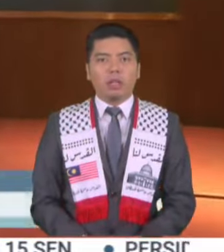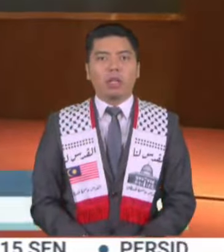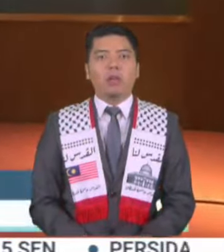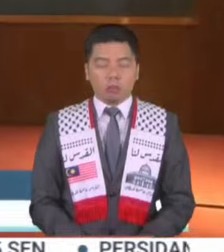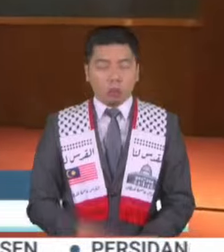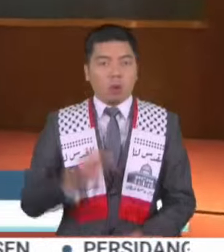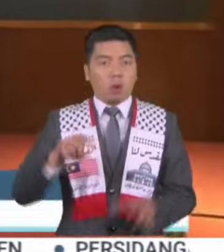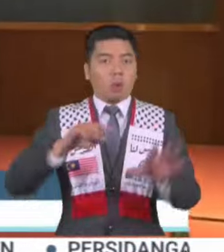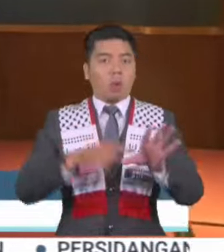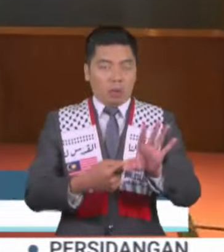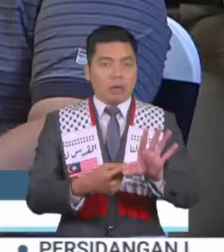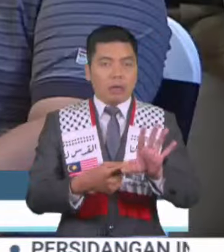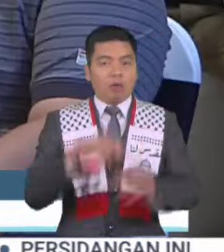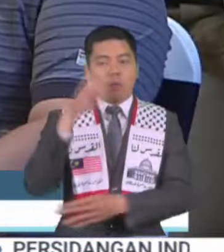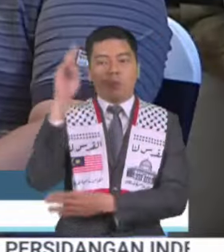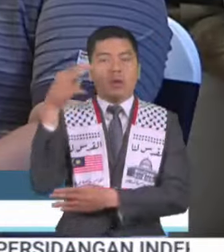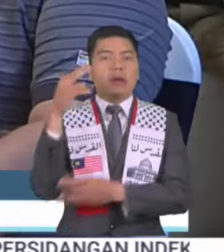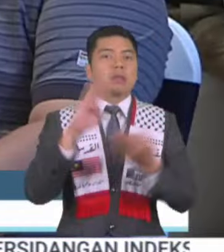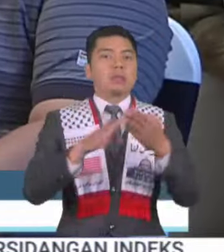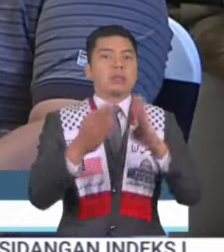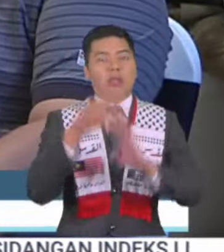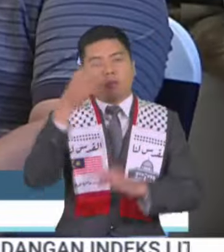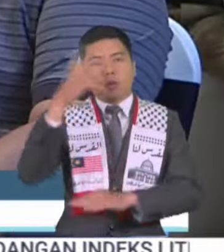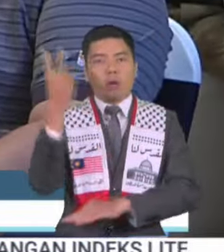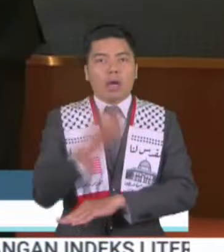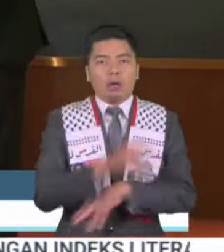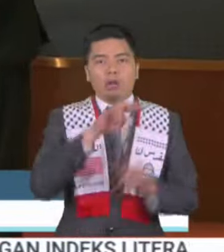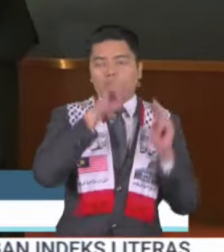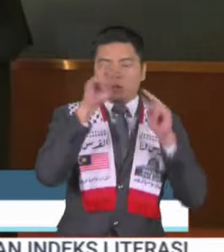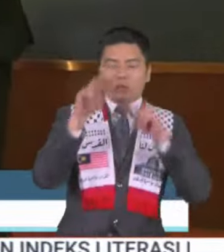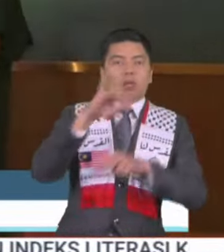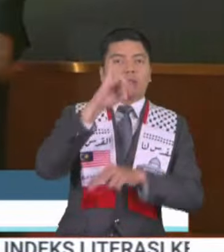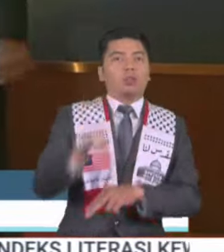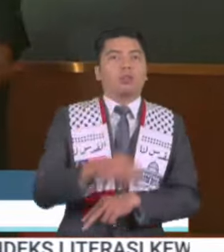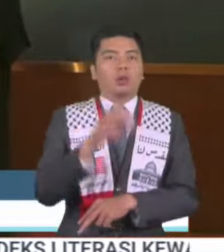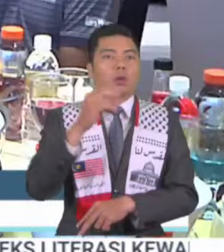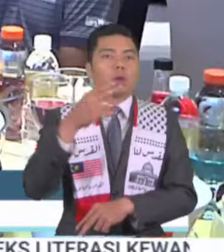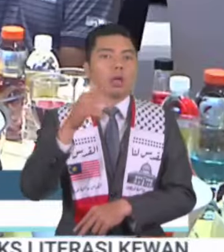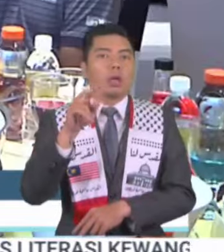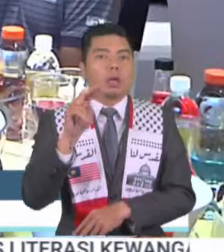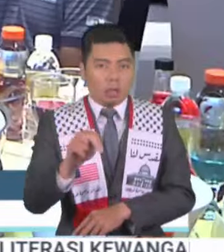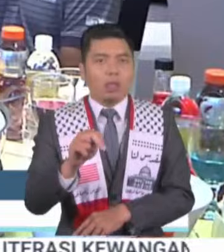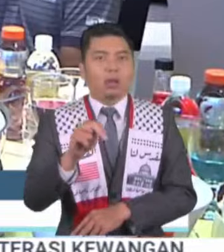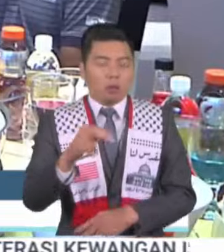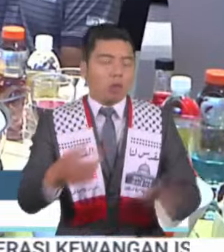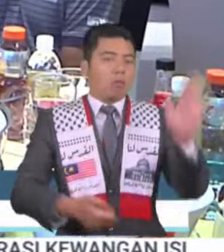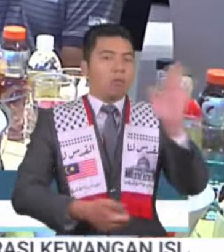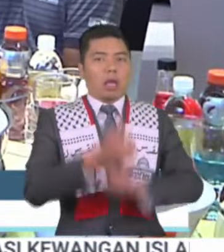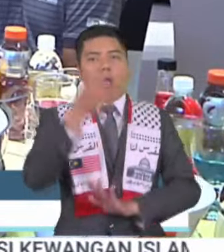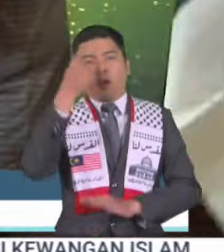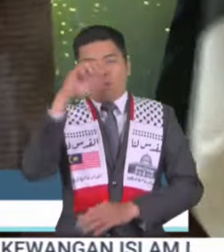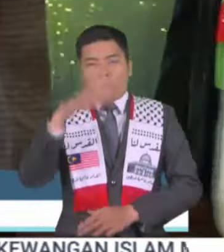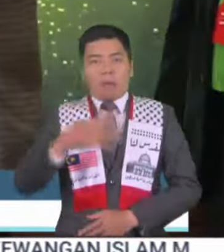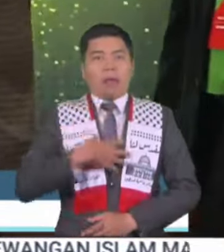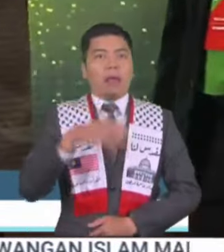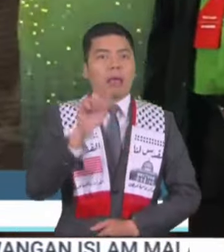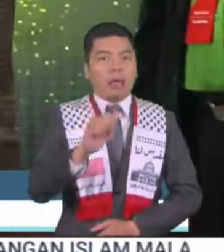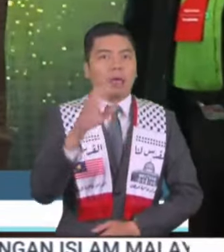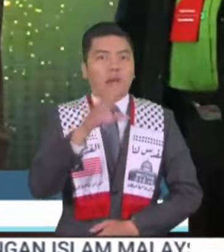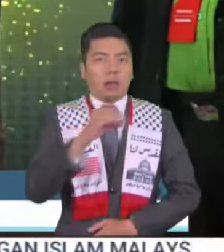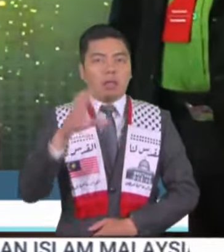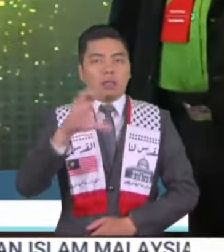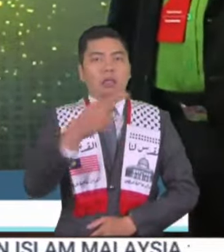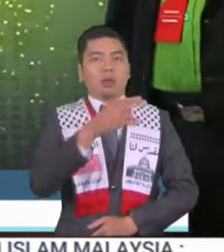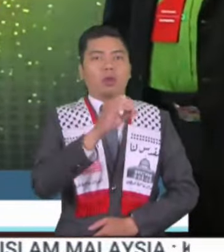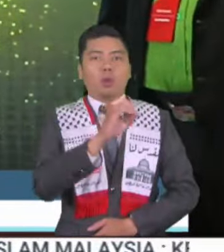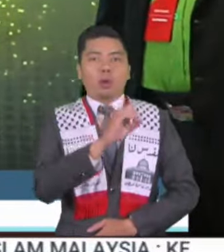Aksi yang berlangsung di Forest City selama 2 hari itu menyaksikan Johan Gui mengungguli kategori Medal A, manakala